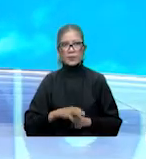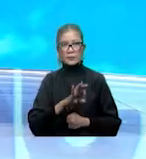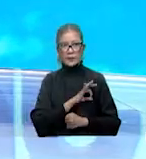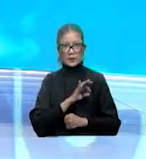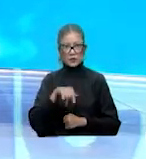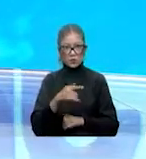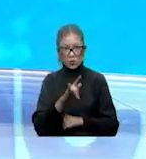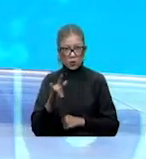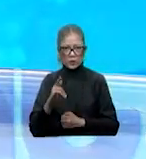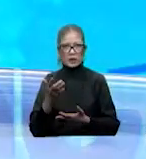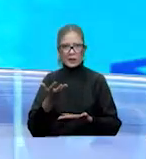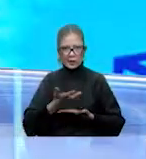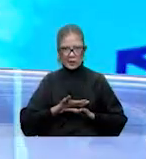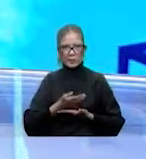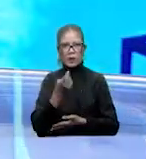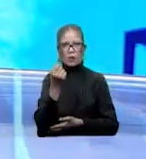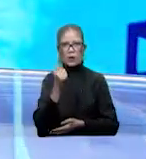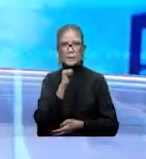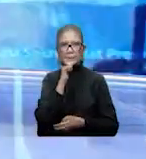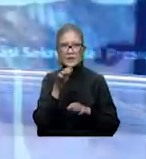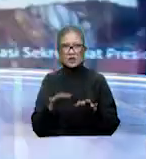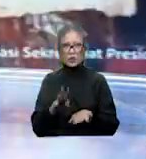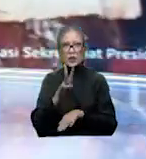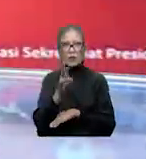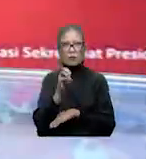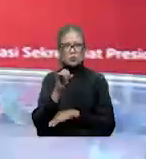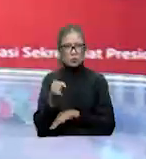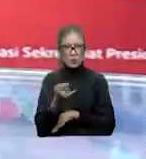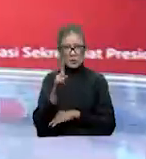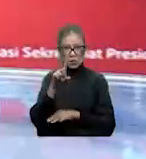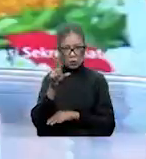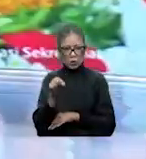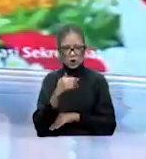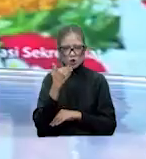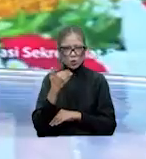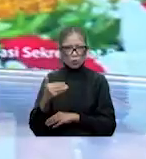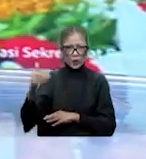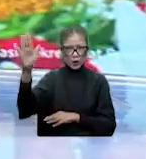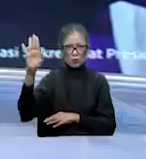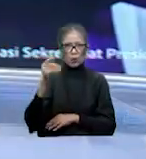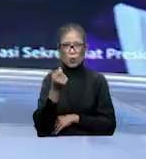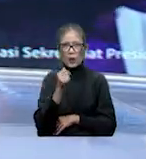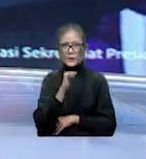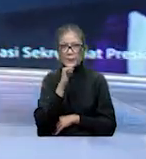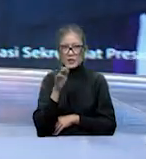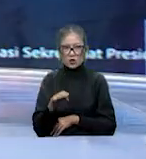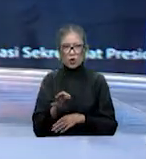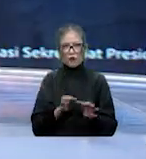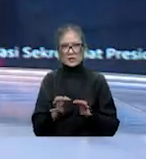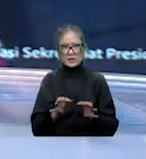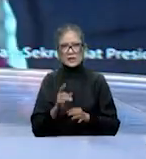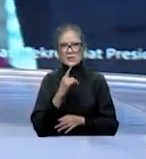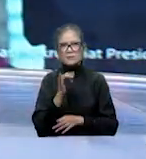Presiden ke-7 Joko Widodo berhak menerima uang pensiun 30 juta rupiah setiap bulan seumur hidupnya. Uang pensiun ini melengkapi fasilitas lain seperti